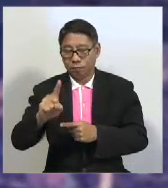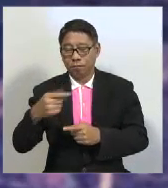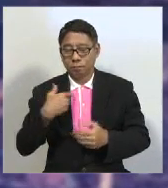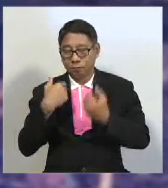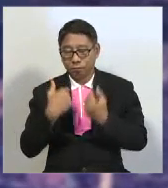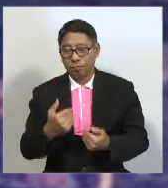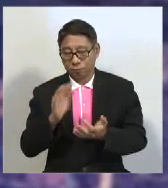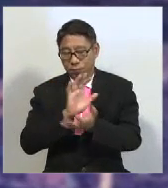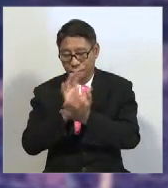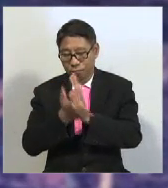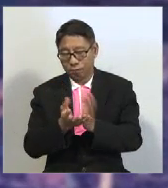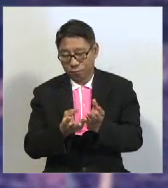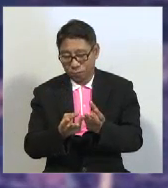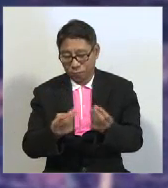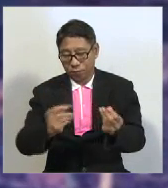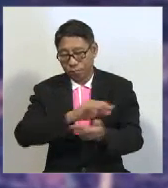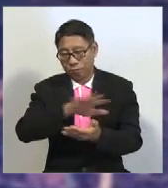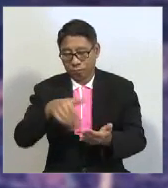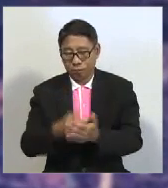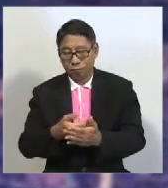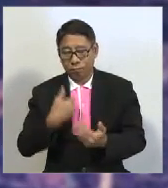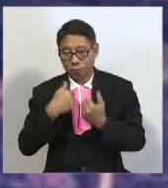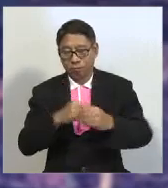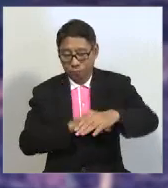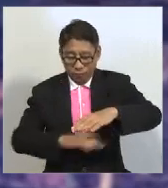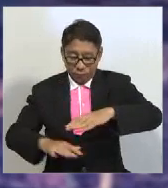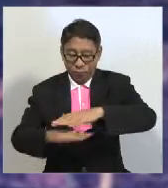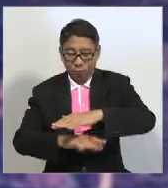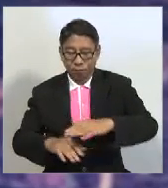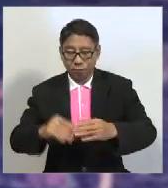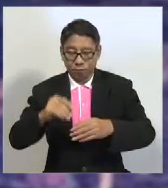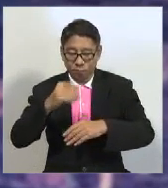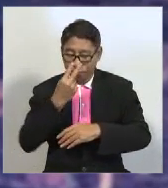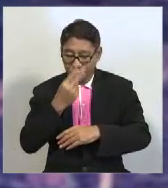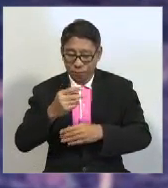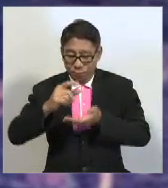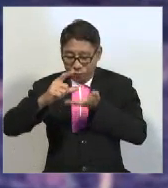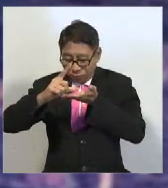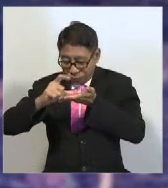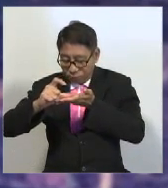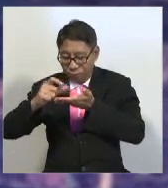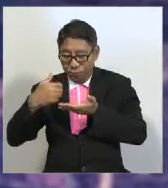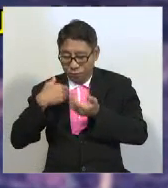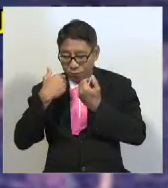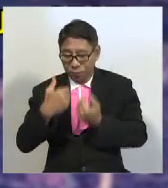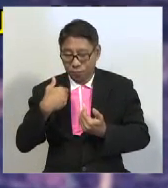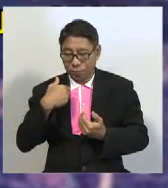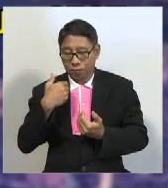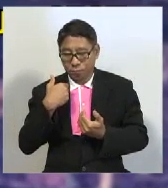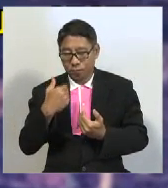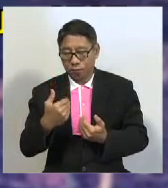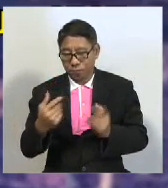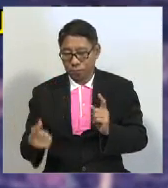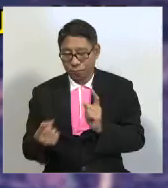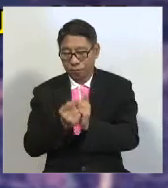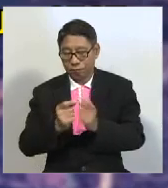ขตพื้นที่ปฏิรูปที่ดินทั้งหมดโดยอ้างอิงจากข้อมูลการแปลภาพทางอากาศในขณะที่สปกนั้นไม่พบเอกส